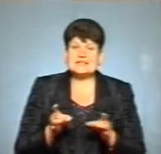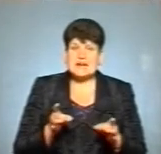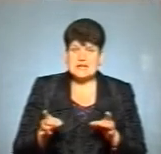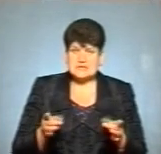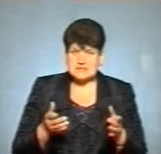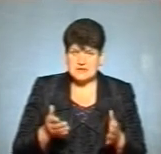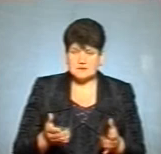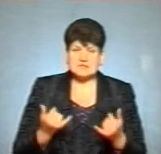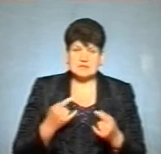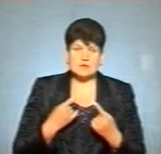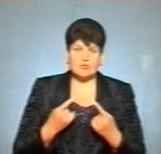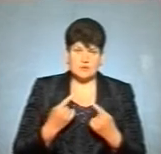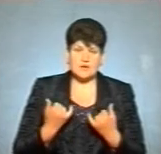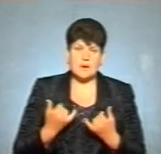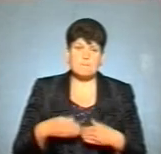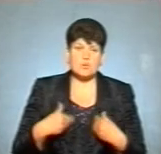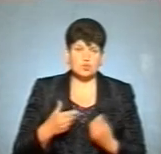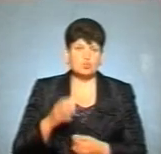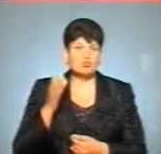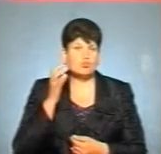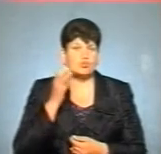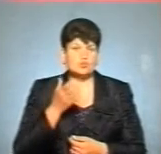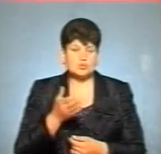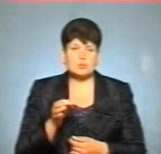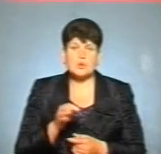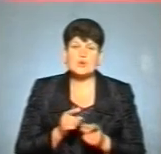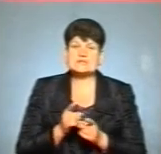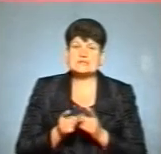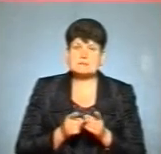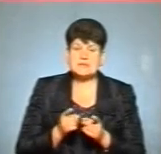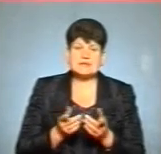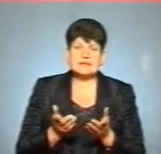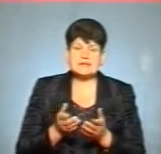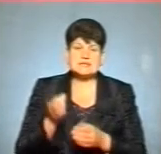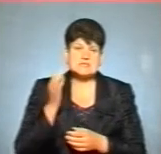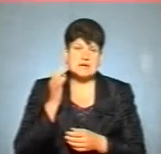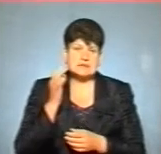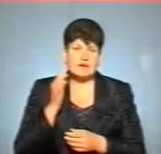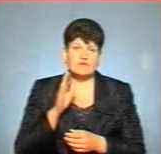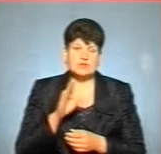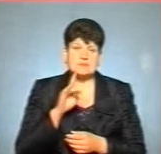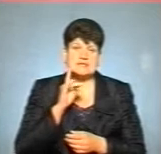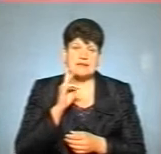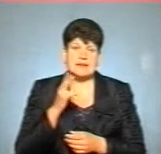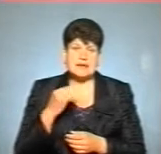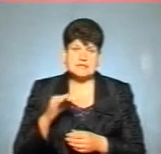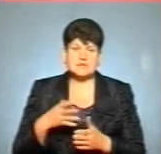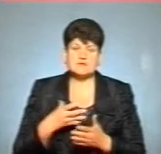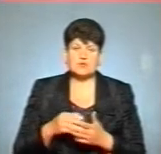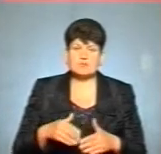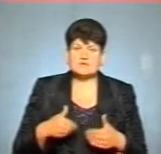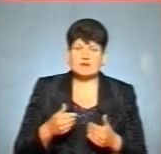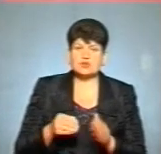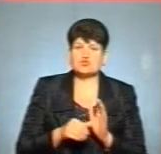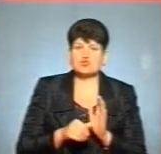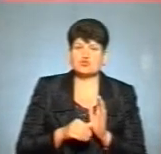зараз все обговоримо. Я пропоную зараз послухати про зміни, які, про які згадав Володимир Зеленський у своєму зверненні 6